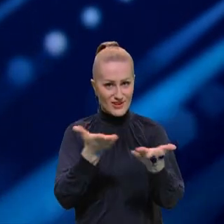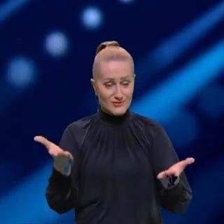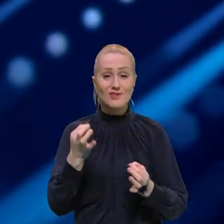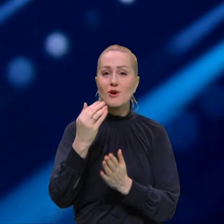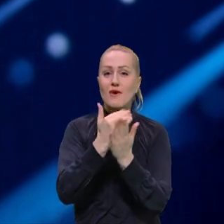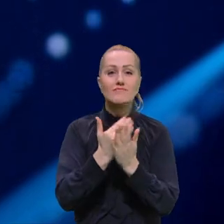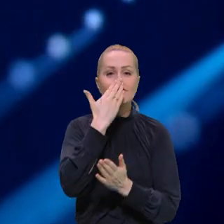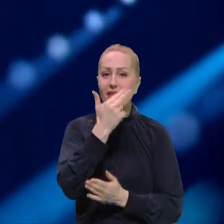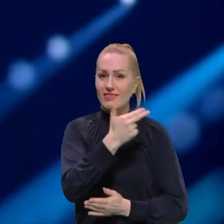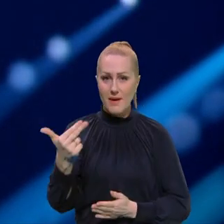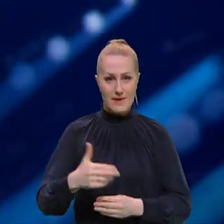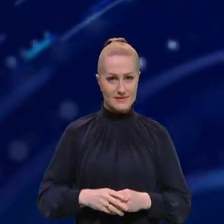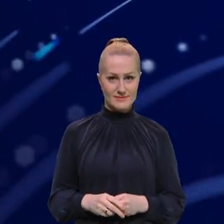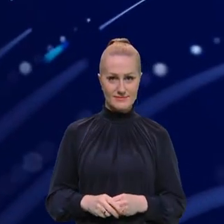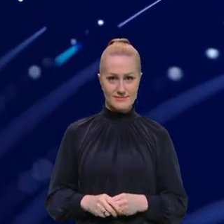programie między innymi.